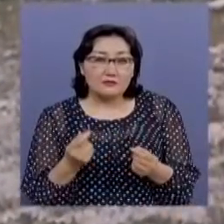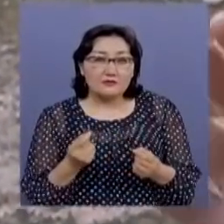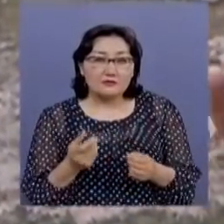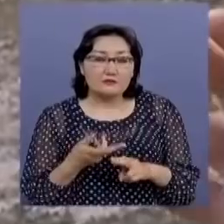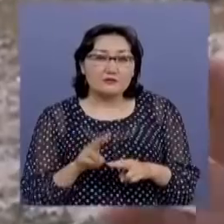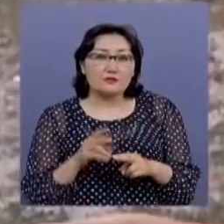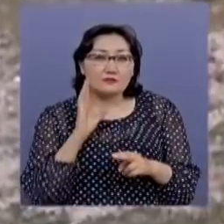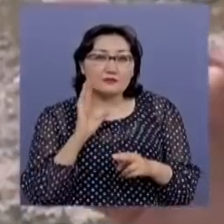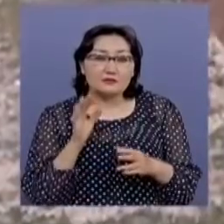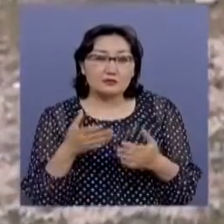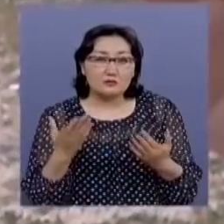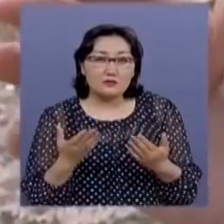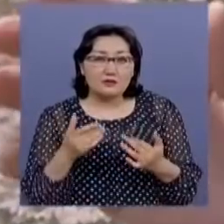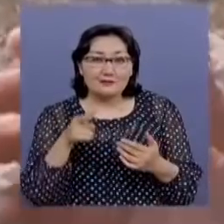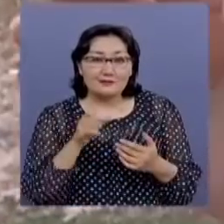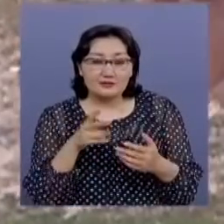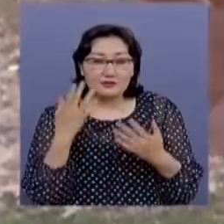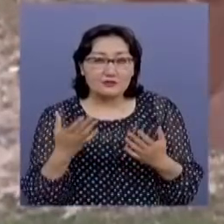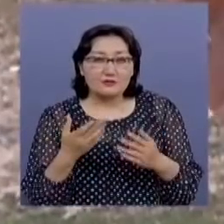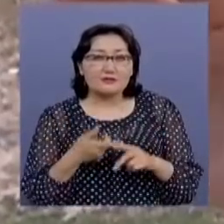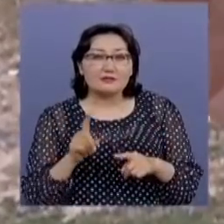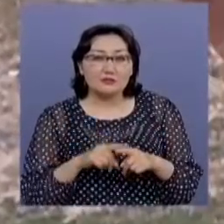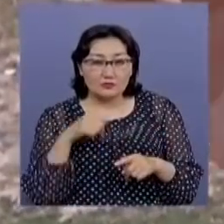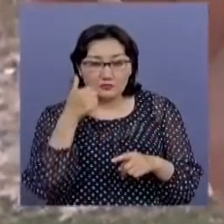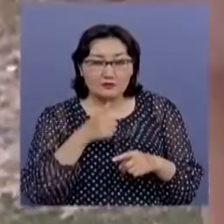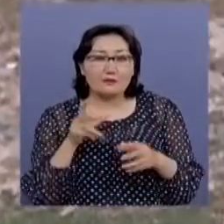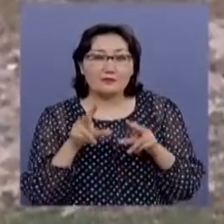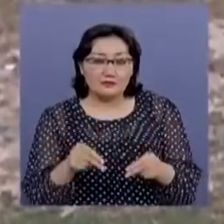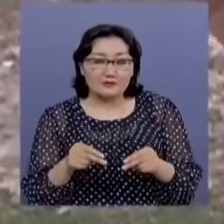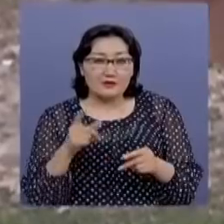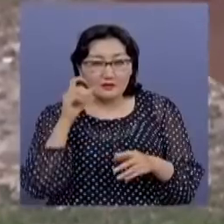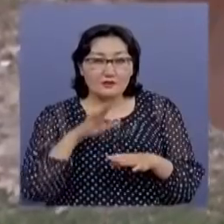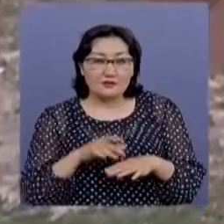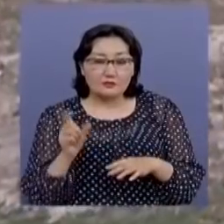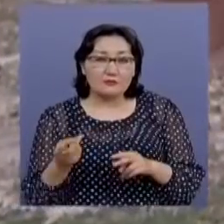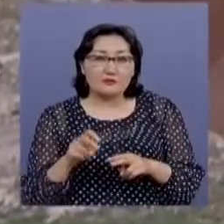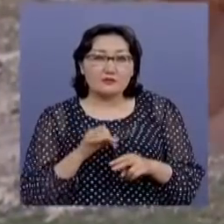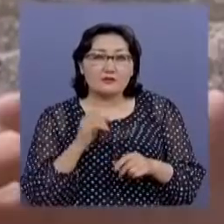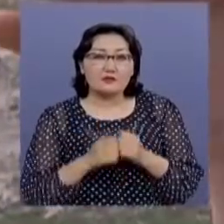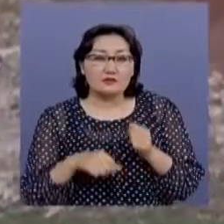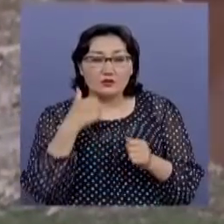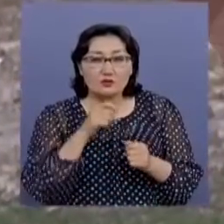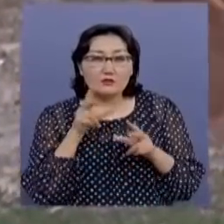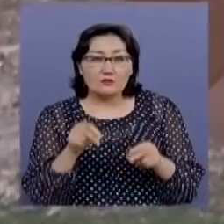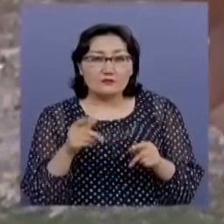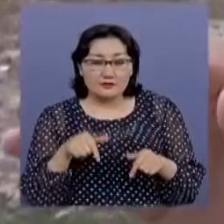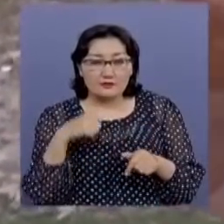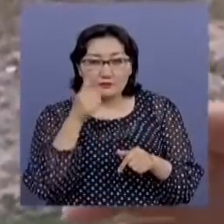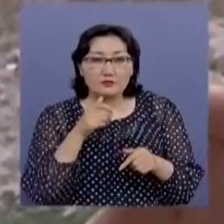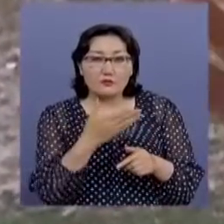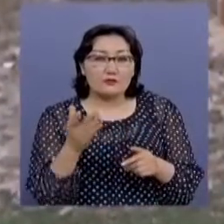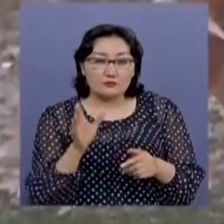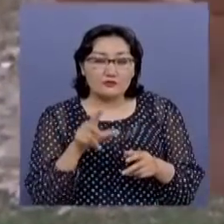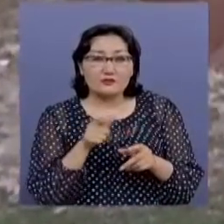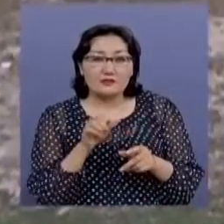взять. Воды нету, газа нет. Уже который год обещают. Акимы приезжают каждый год и каждый год обещают. В этом году у вас будет